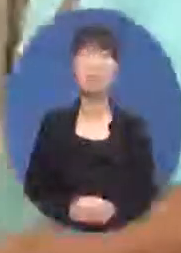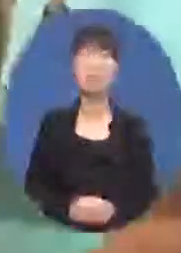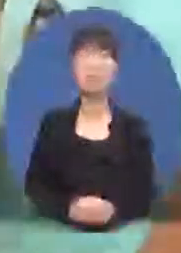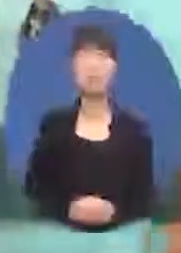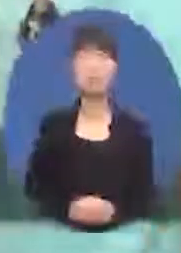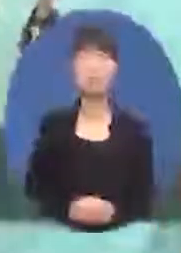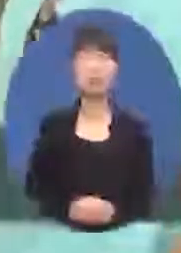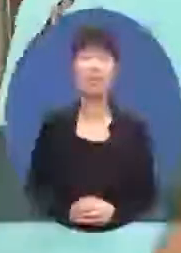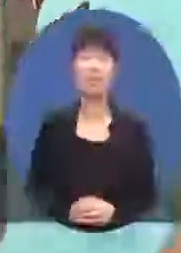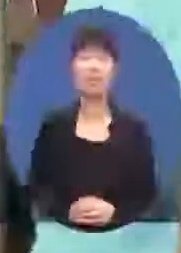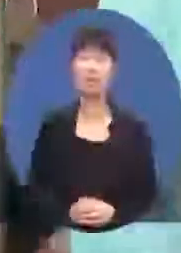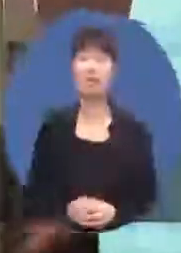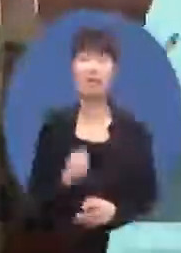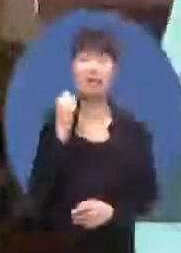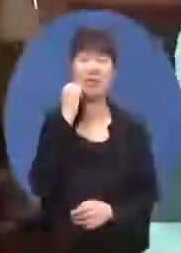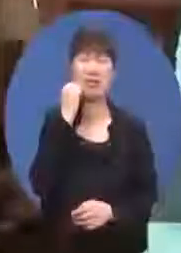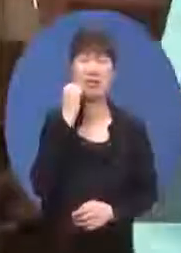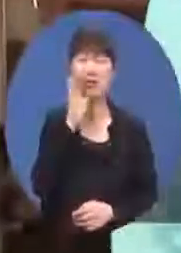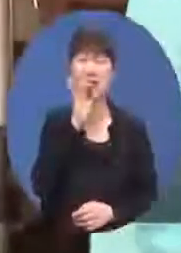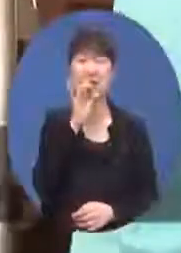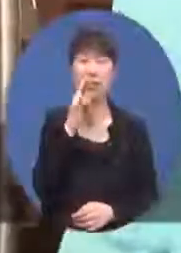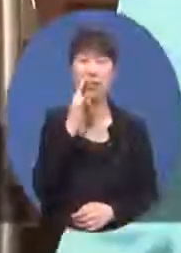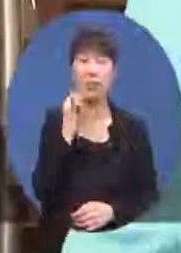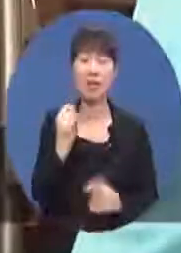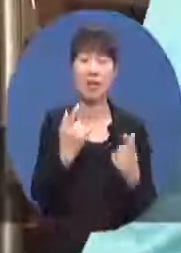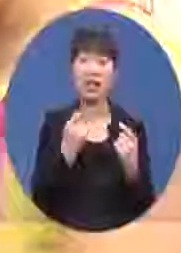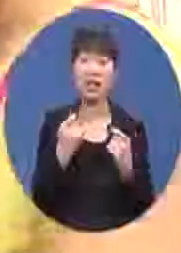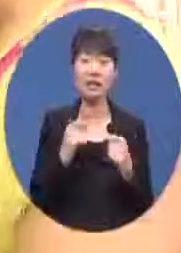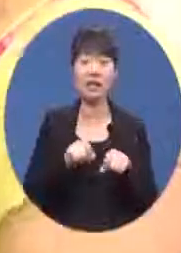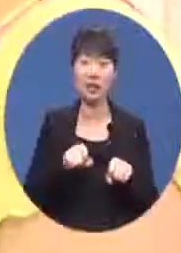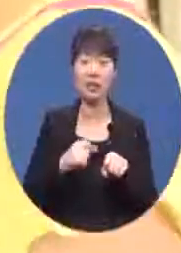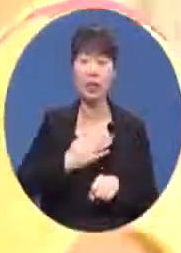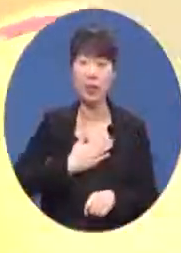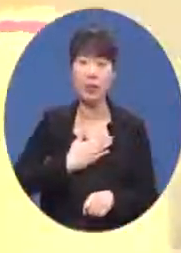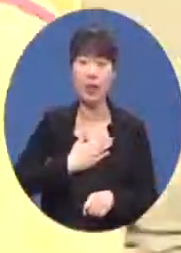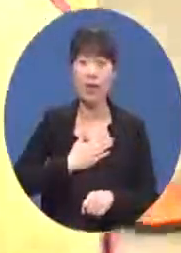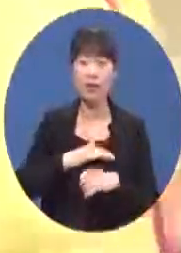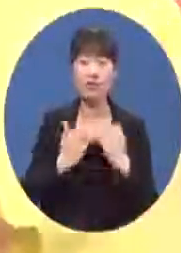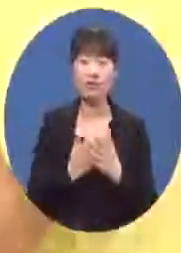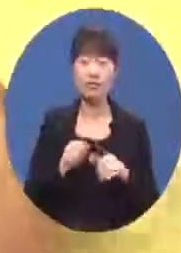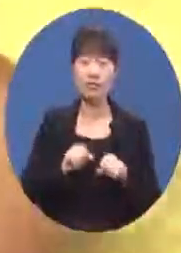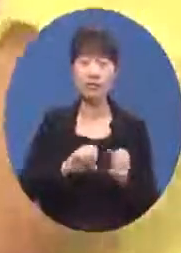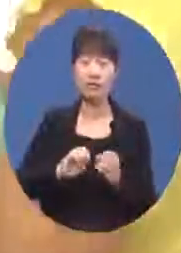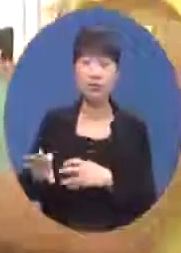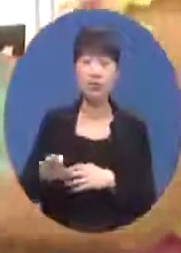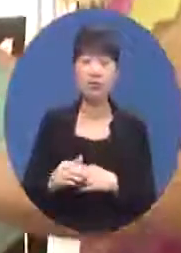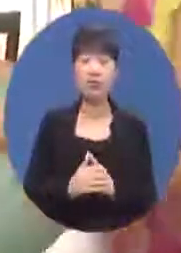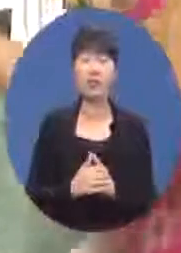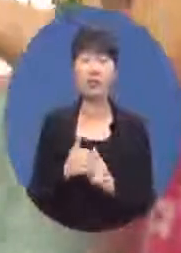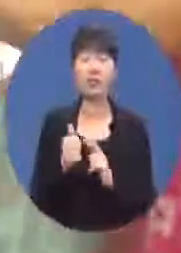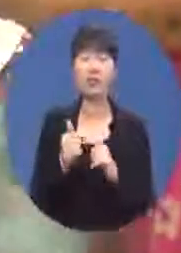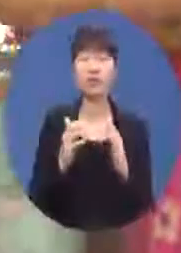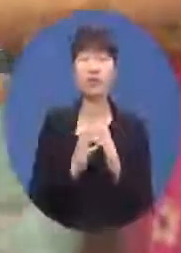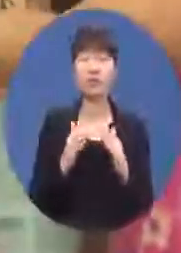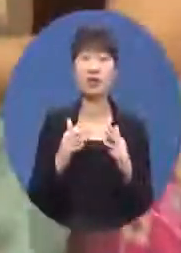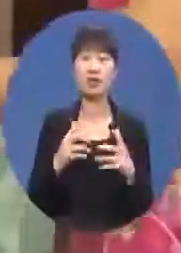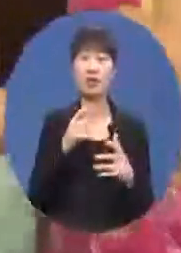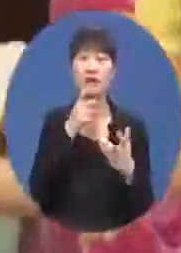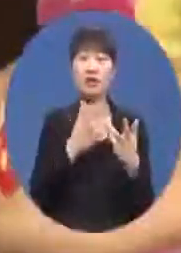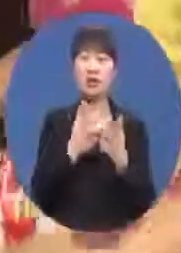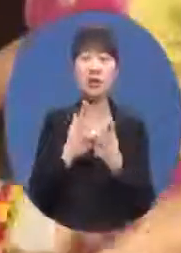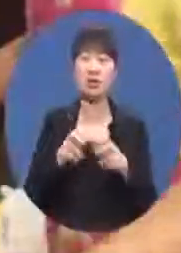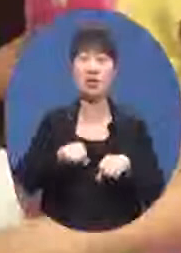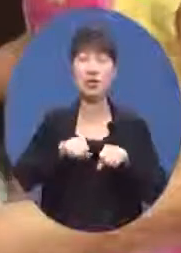과자도 안 돼. 과자도 안 돼. 우리 이거 이제 엄마랑 같이 다 치우자. 다 치워버린 게 엄마. 재원이네 집에서는 냉장고